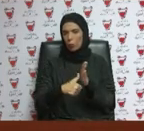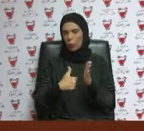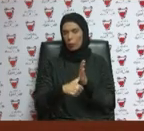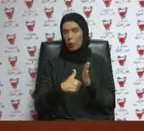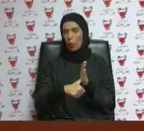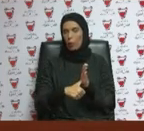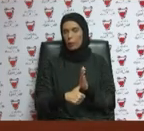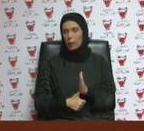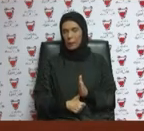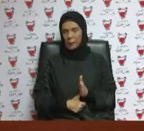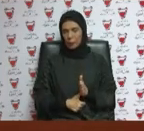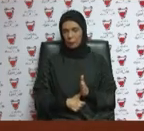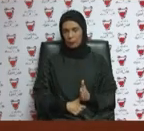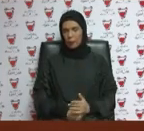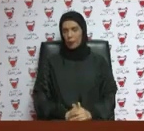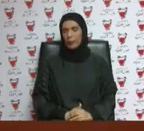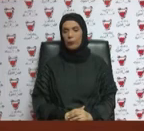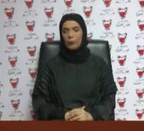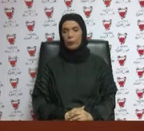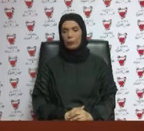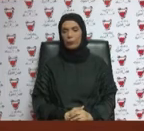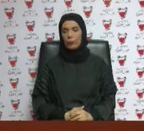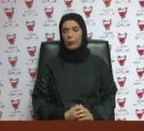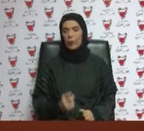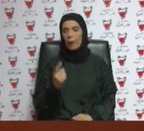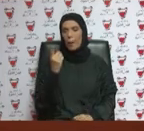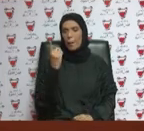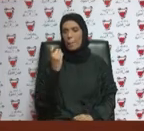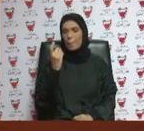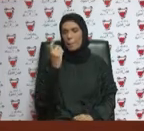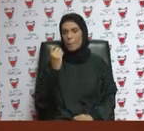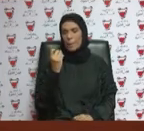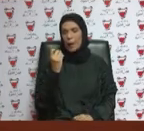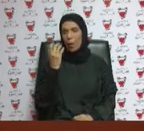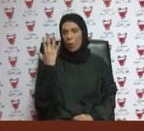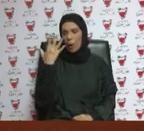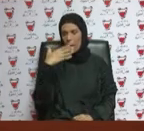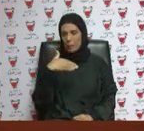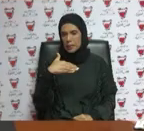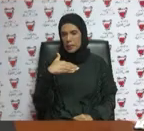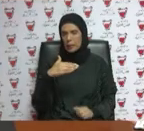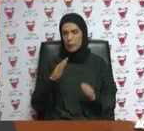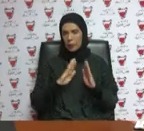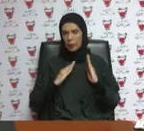المستحقات أن هناك لا يقل عن 150 عيادة أغلقت طبية.